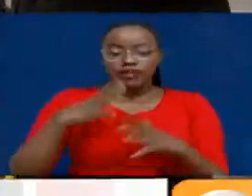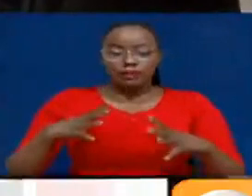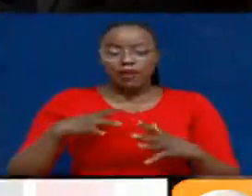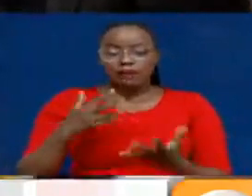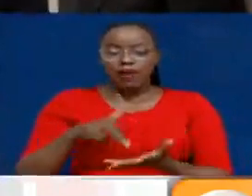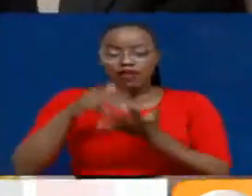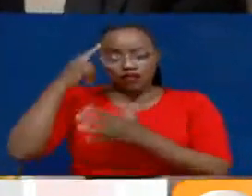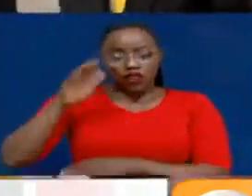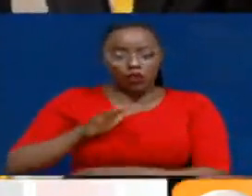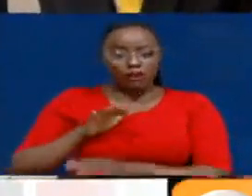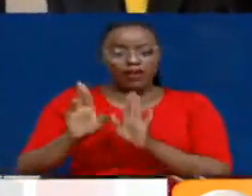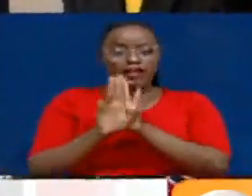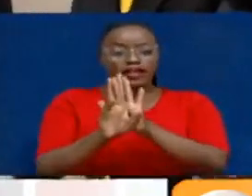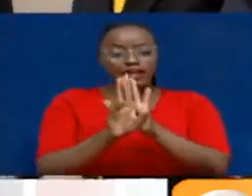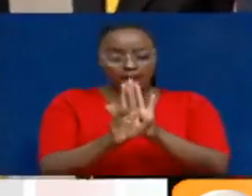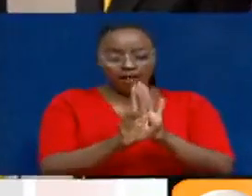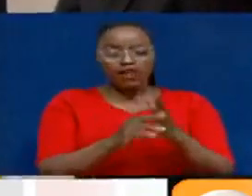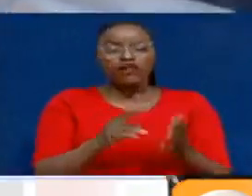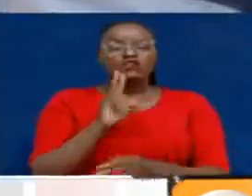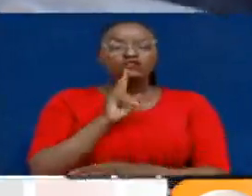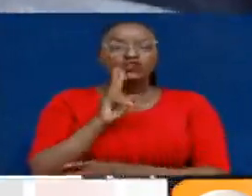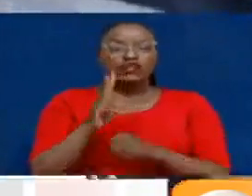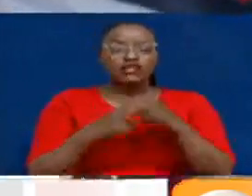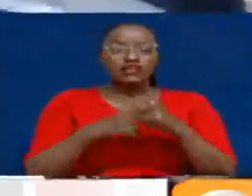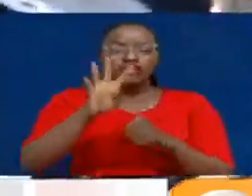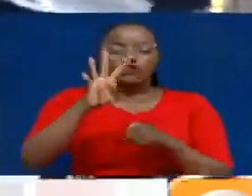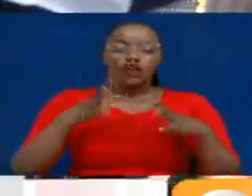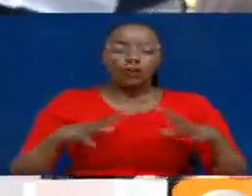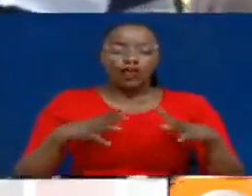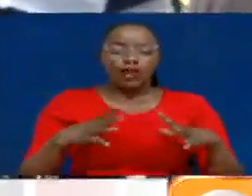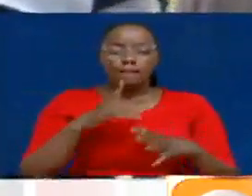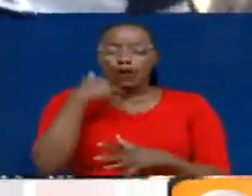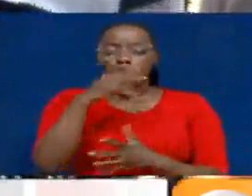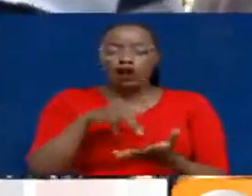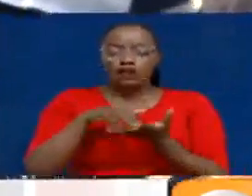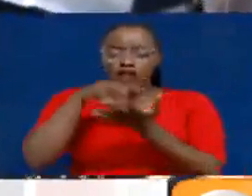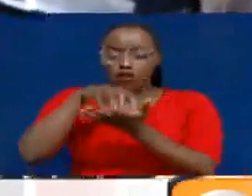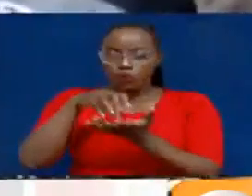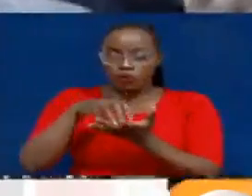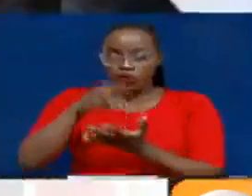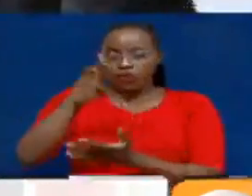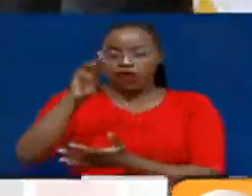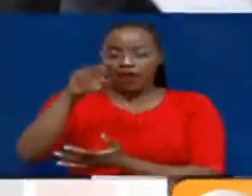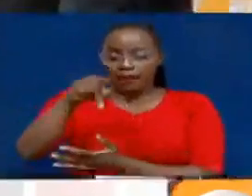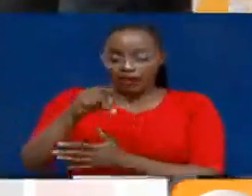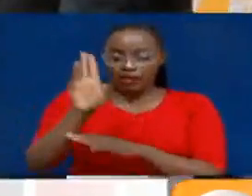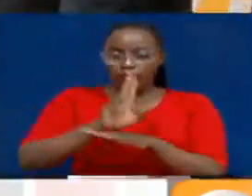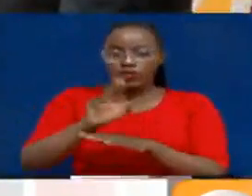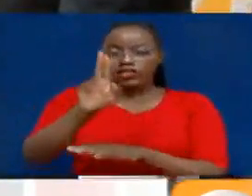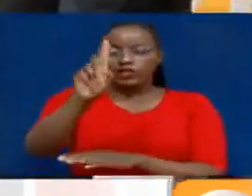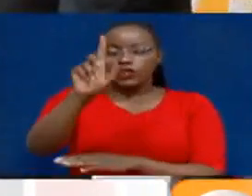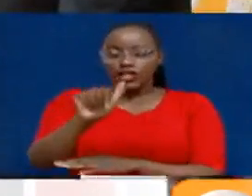cha uwakilishi wa kike, huku wawaniaji 274 wanaowania ubunge kwa tikiti ya chama cha